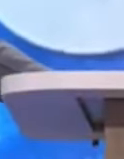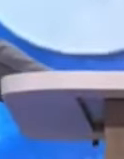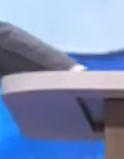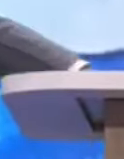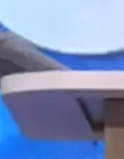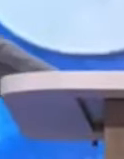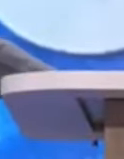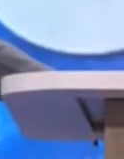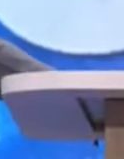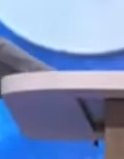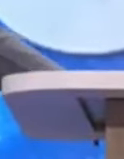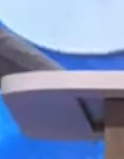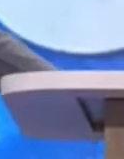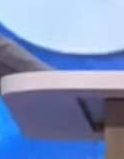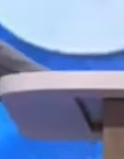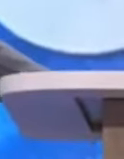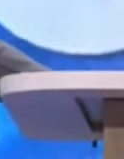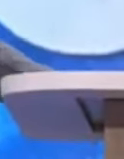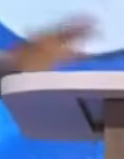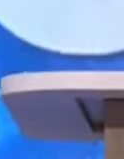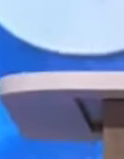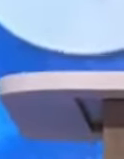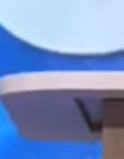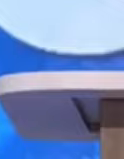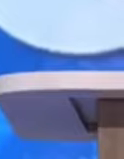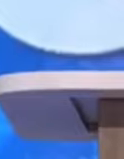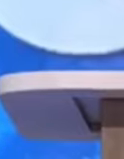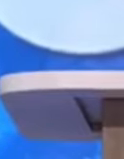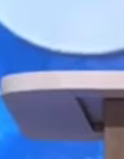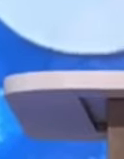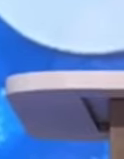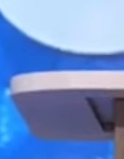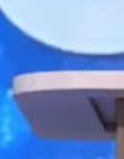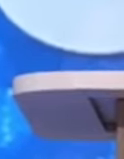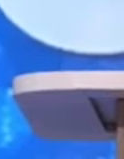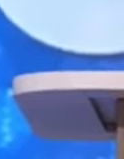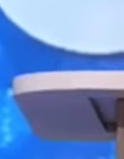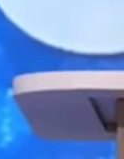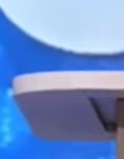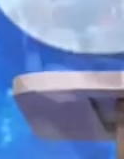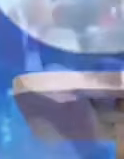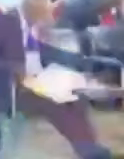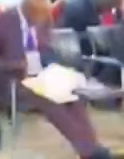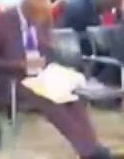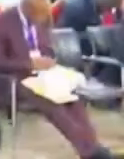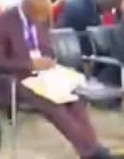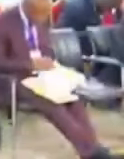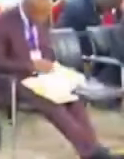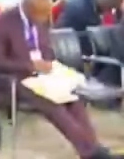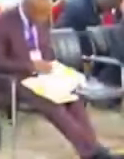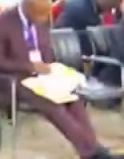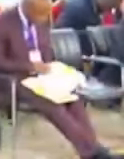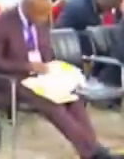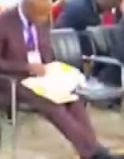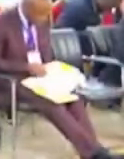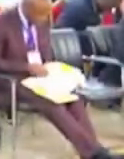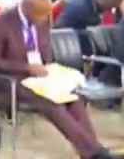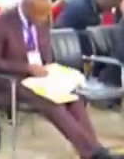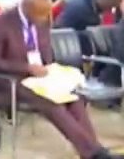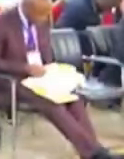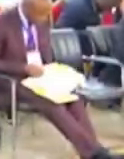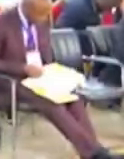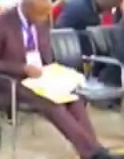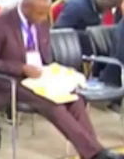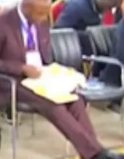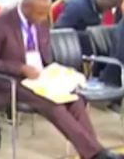après être changé après être sauvé prprs que nos péchés soient pardonnés nous retournerons plus dans la jungle